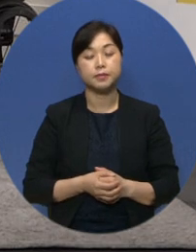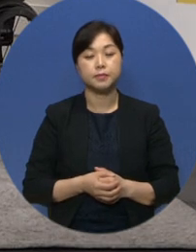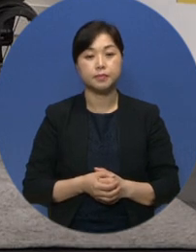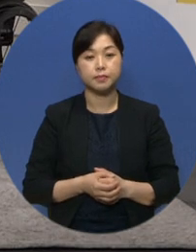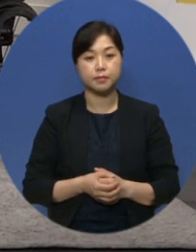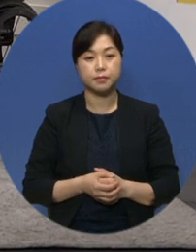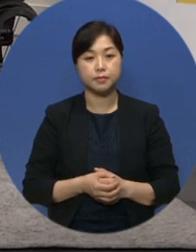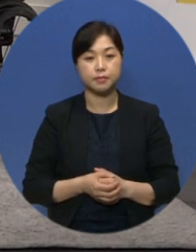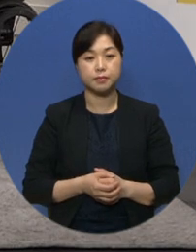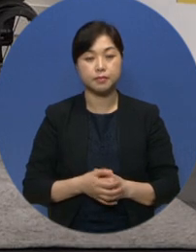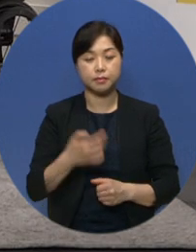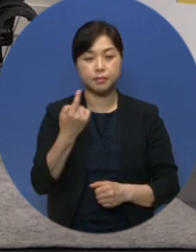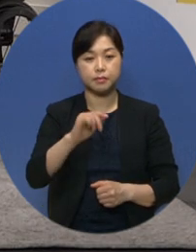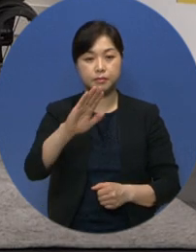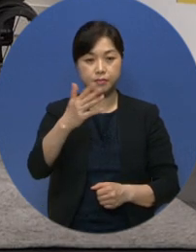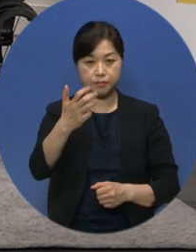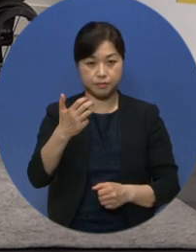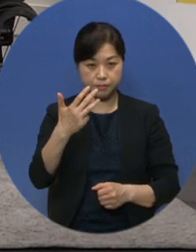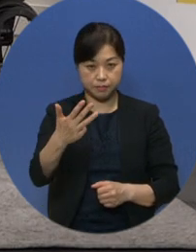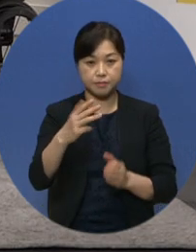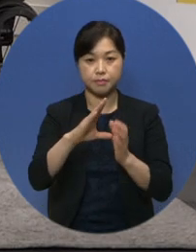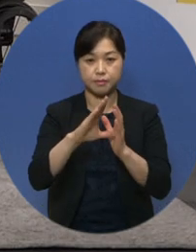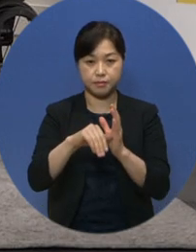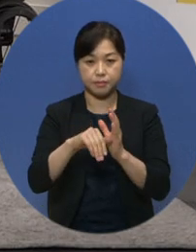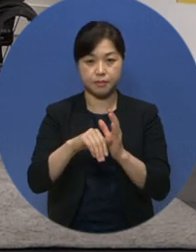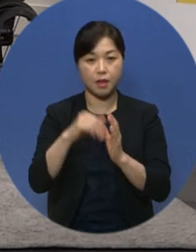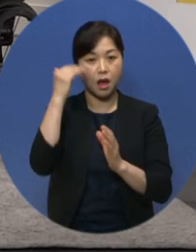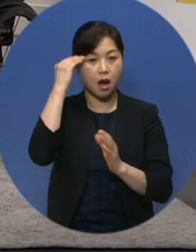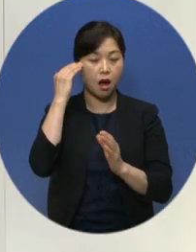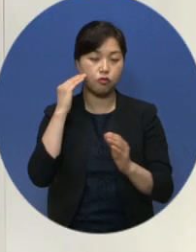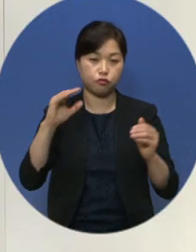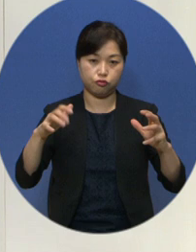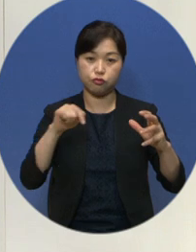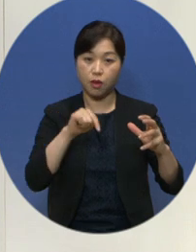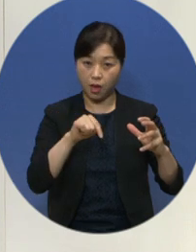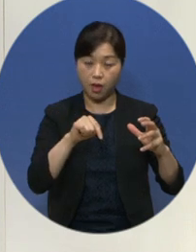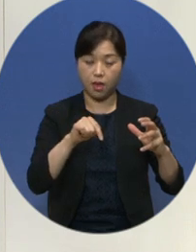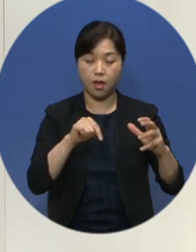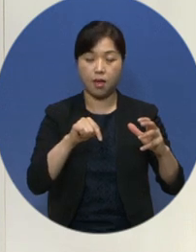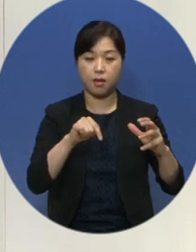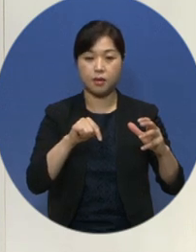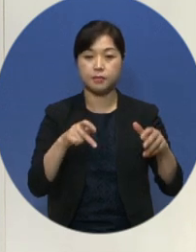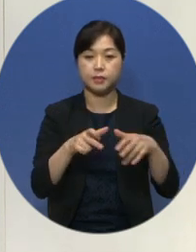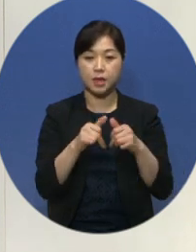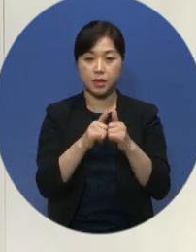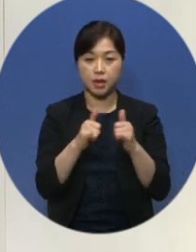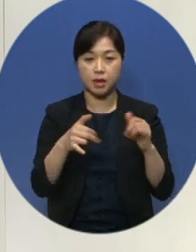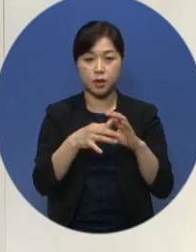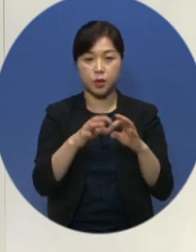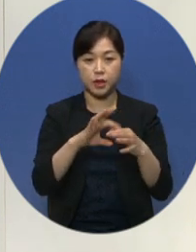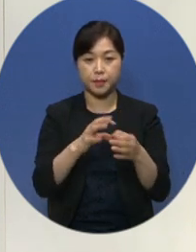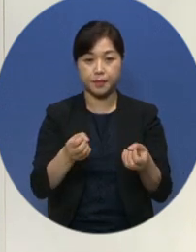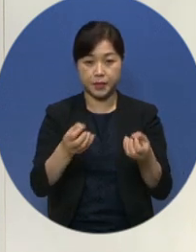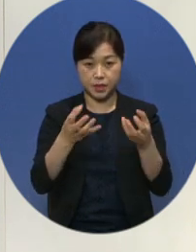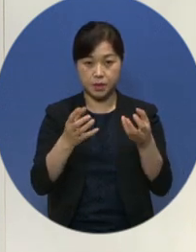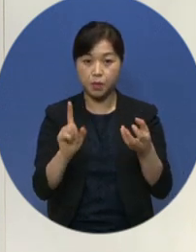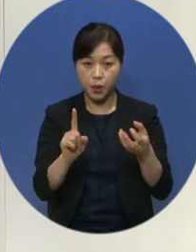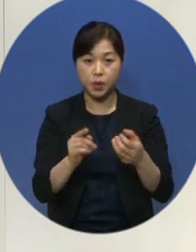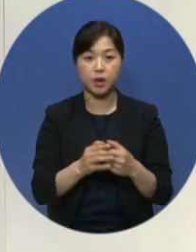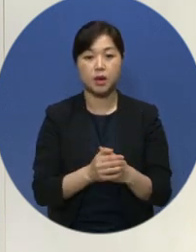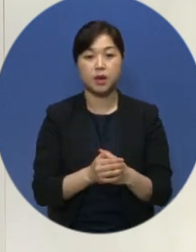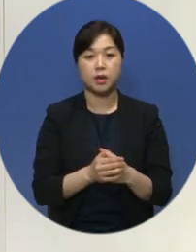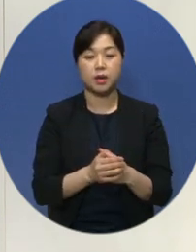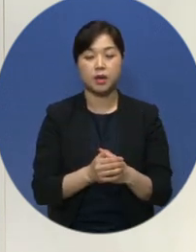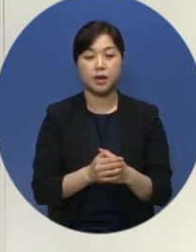그 88 년도에 예 우리나라에서 어 장애인올림픽 그 당시는 이제 그